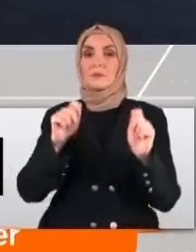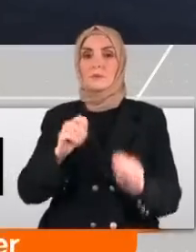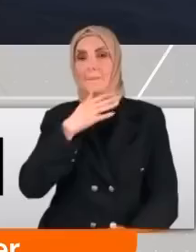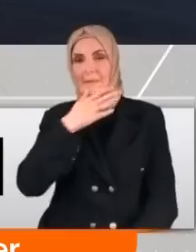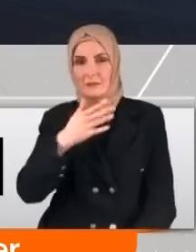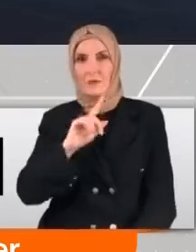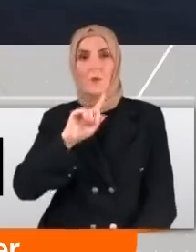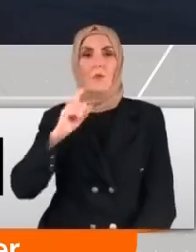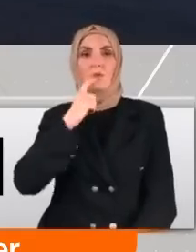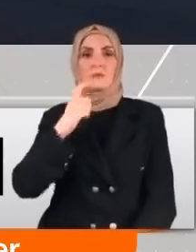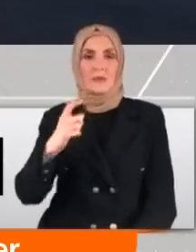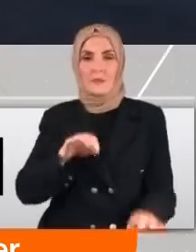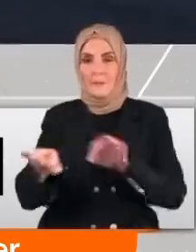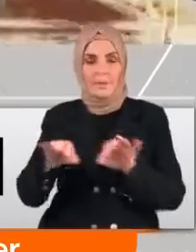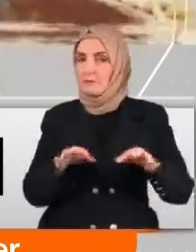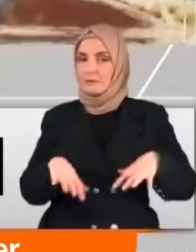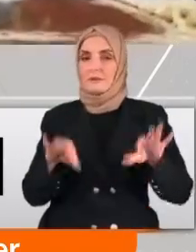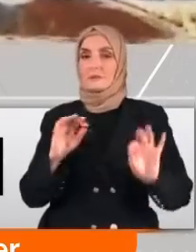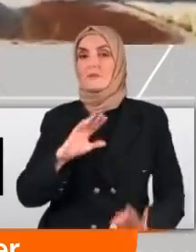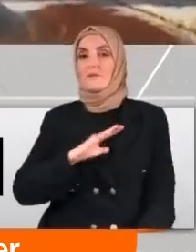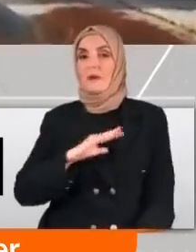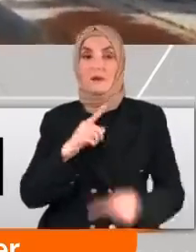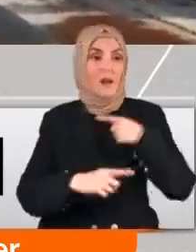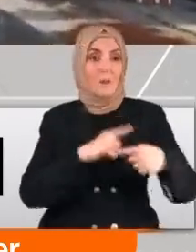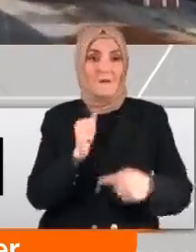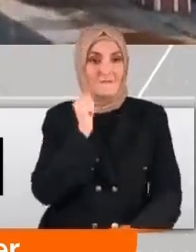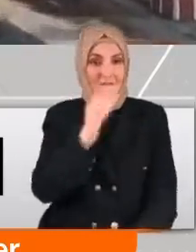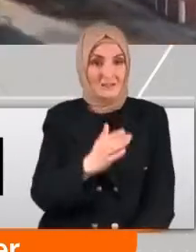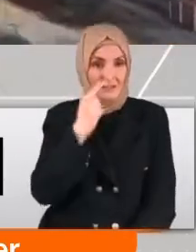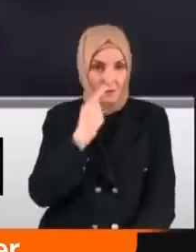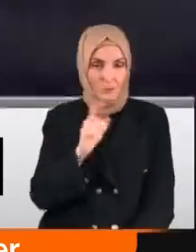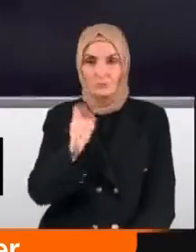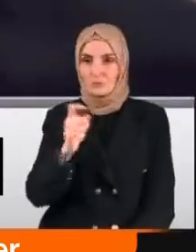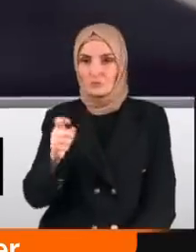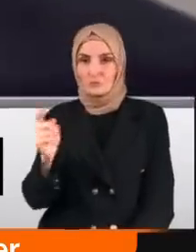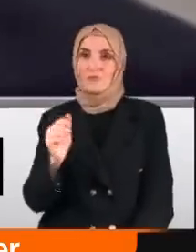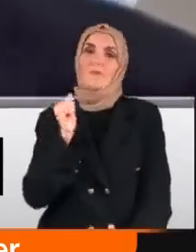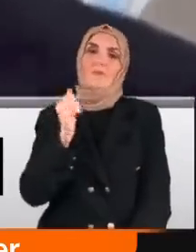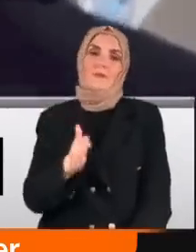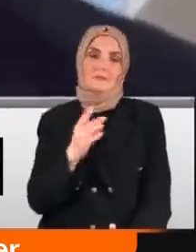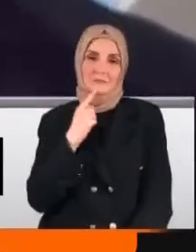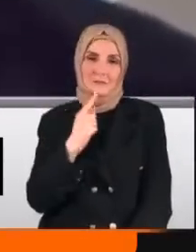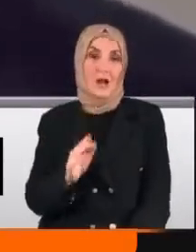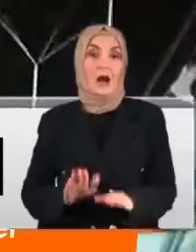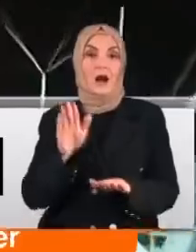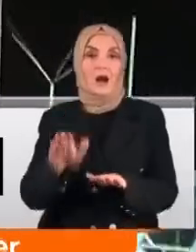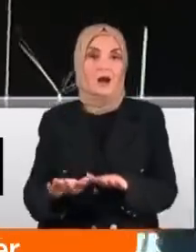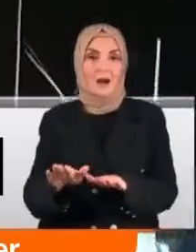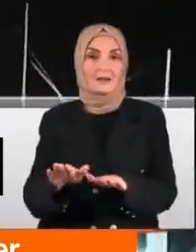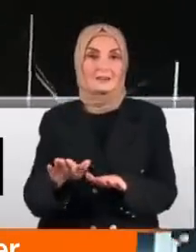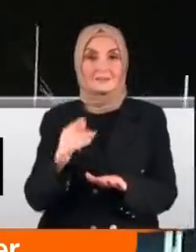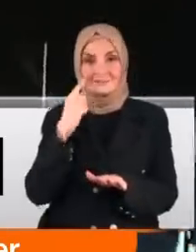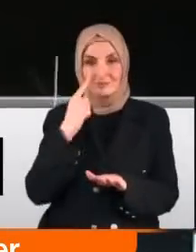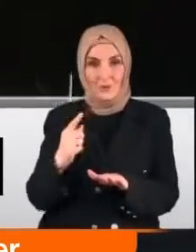vizyon hepsi hazırlandı. Ne kadar ararsanız o kadar bulursunuz. Atılan adımlar kısa sürede meyvesini